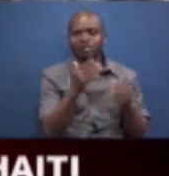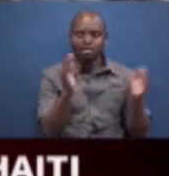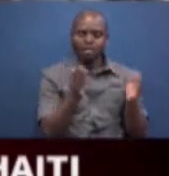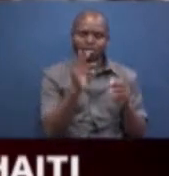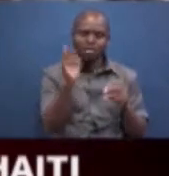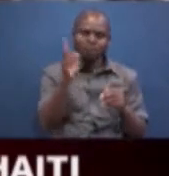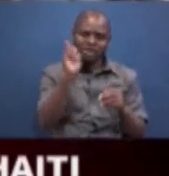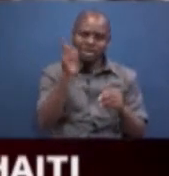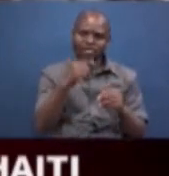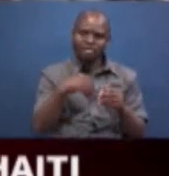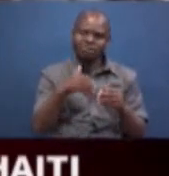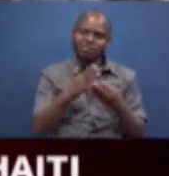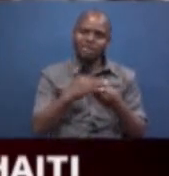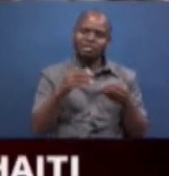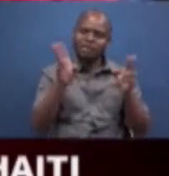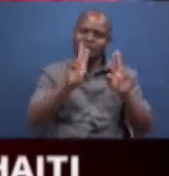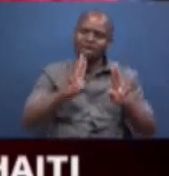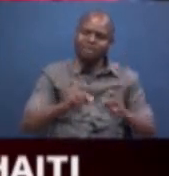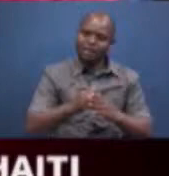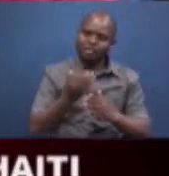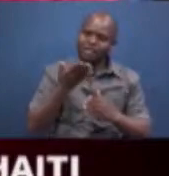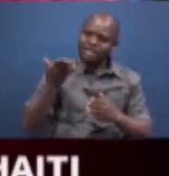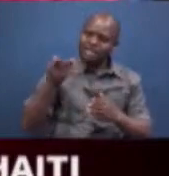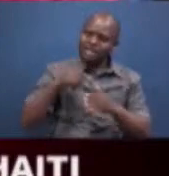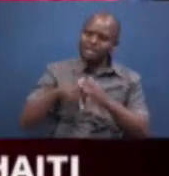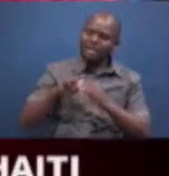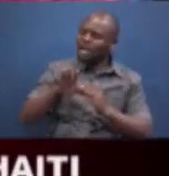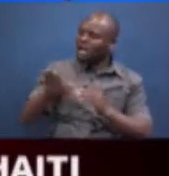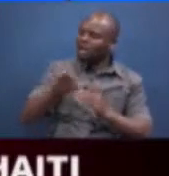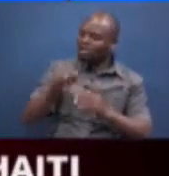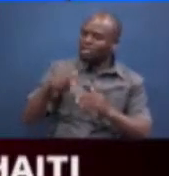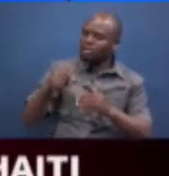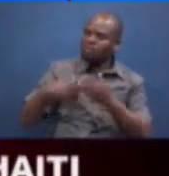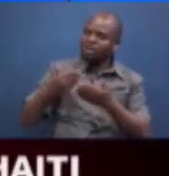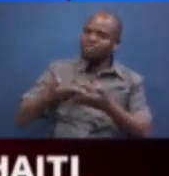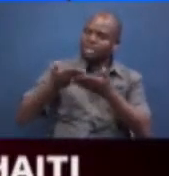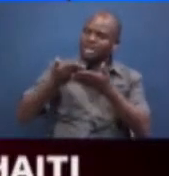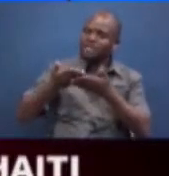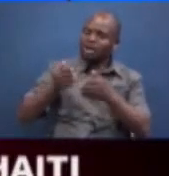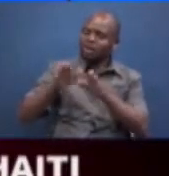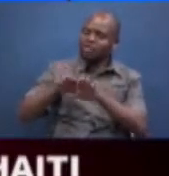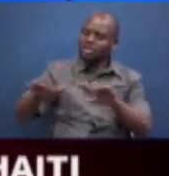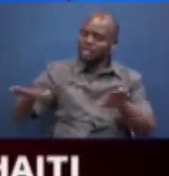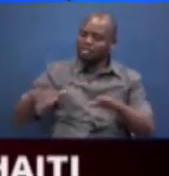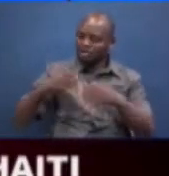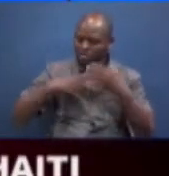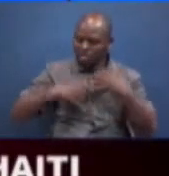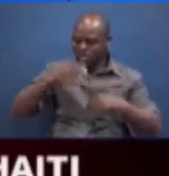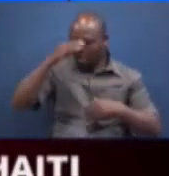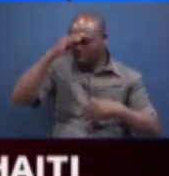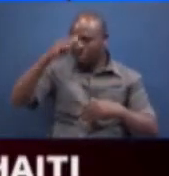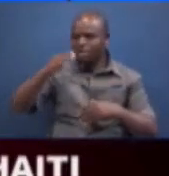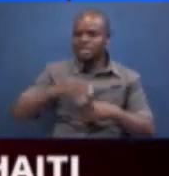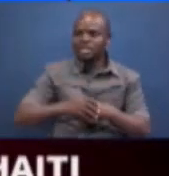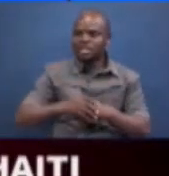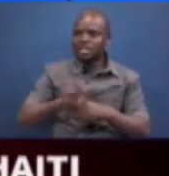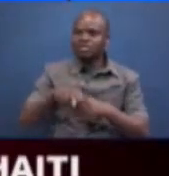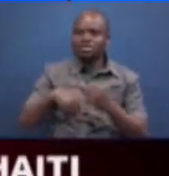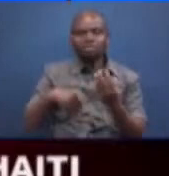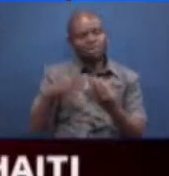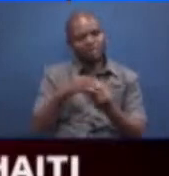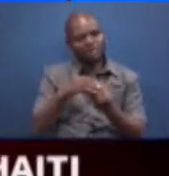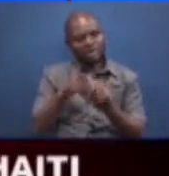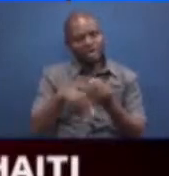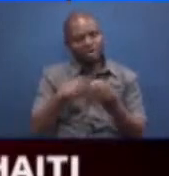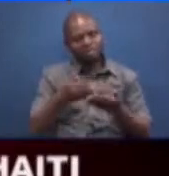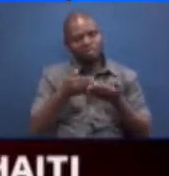linahimiza mataifa wanachama pamoja na mataifa mengine katika eneo hilo kutoa msaada wa kiusalama kwa jeshi la polisi la Haiti, ikiwa ni